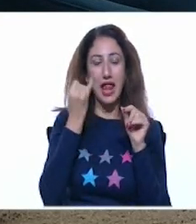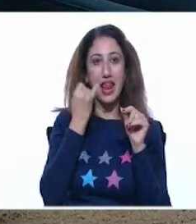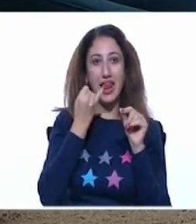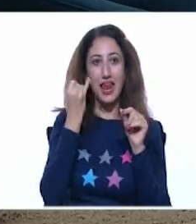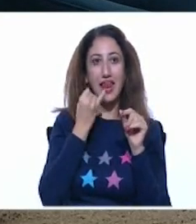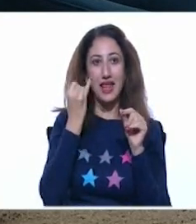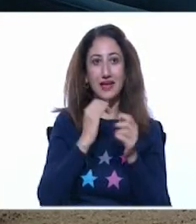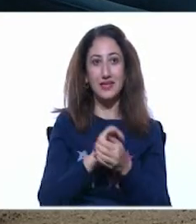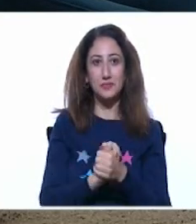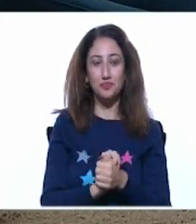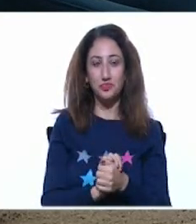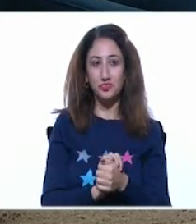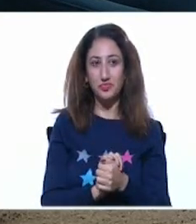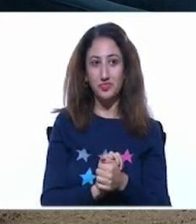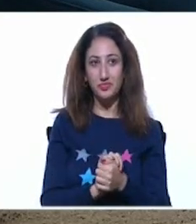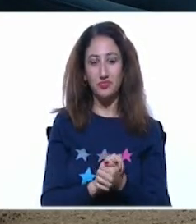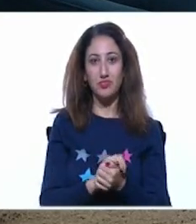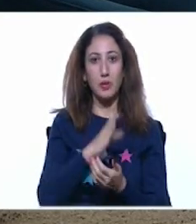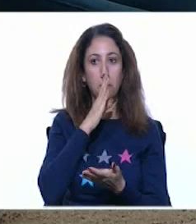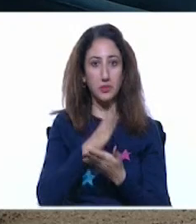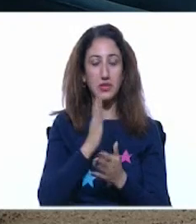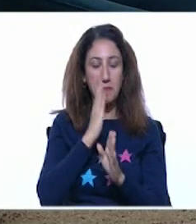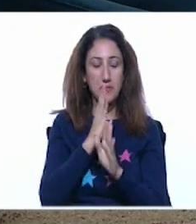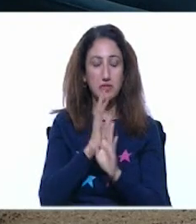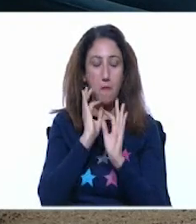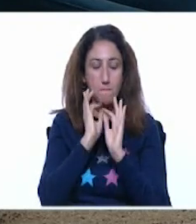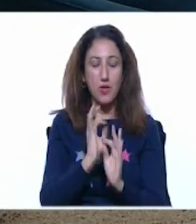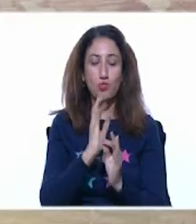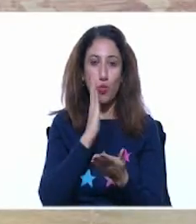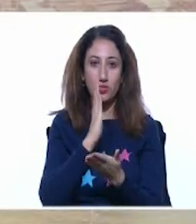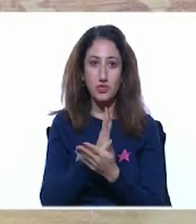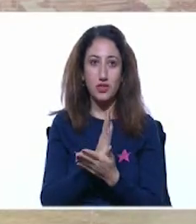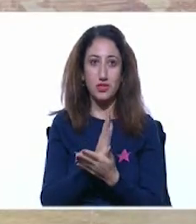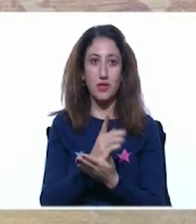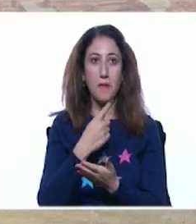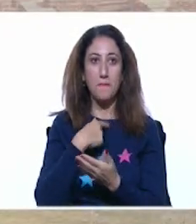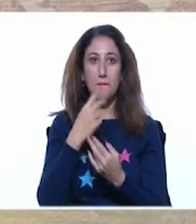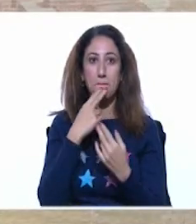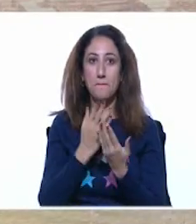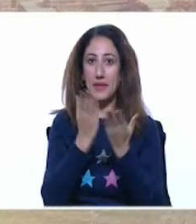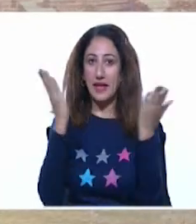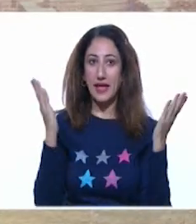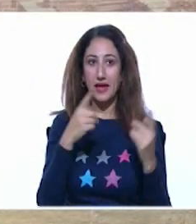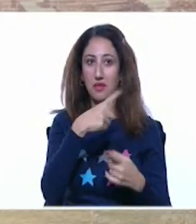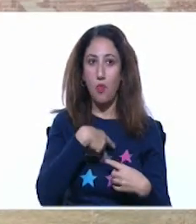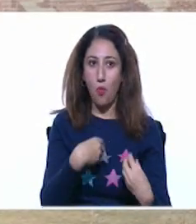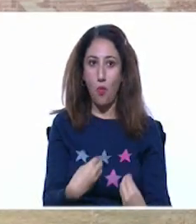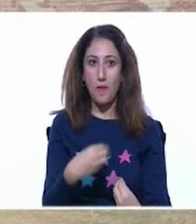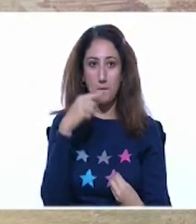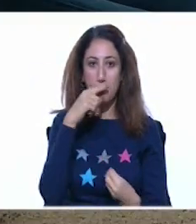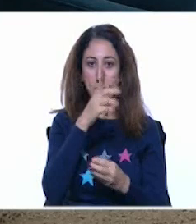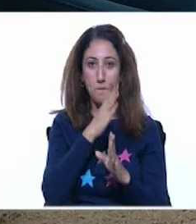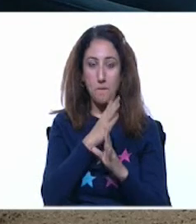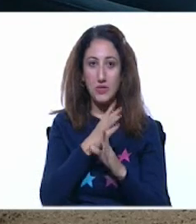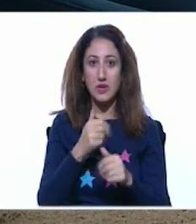قوي. صادقه جدا في تمثيلها وصادقه مع الناس بتحب الخير لكل الناس. واحنا كلنا كنا مع بعض بسبب